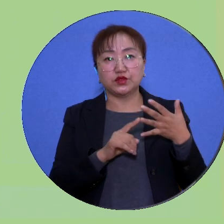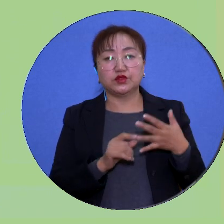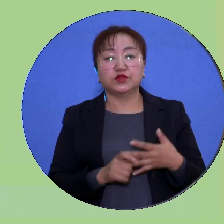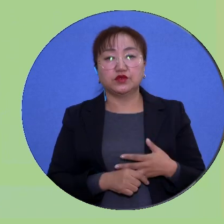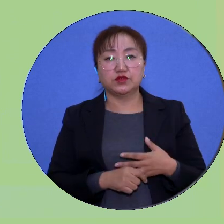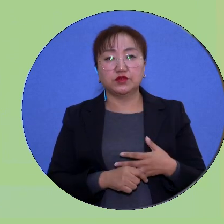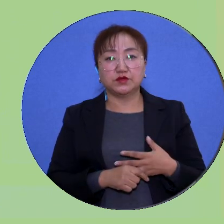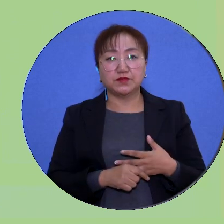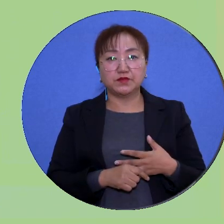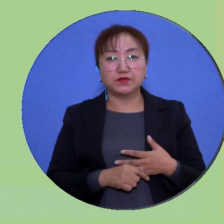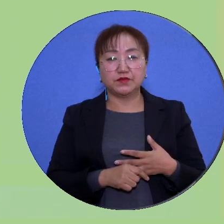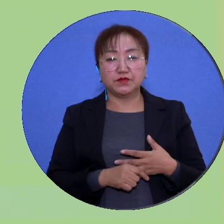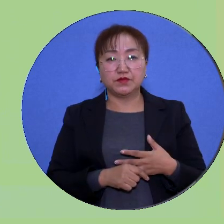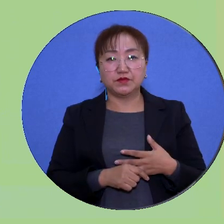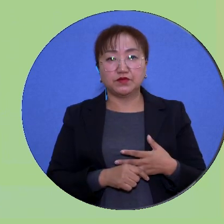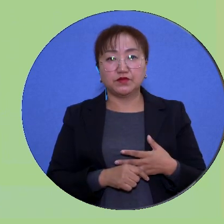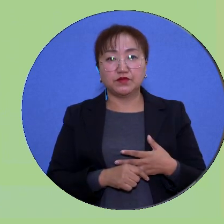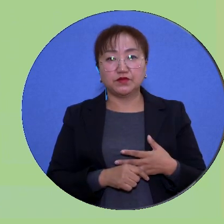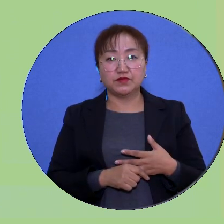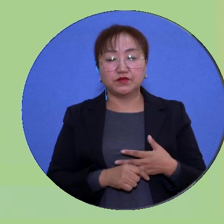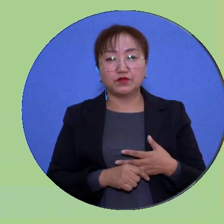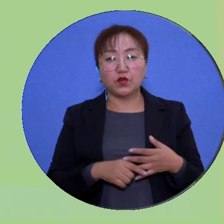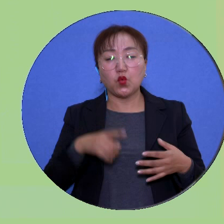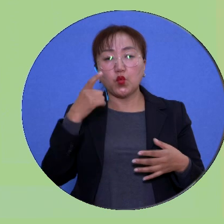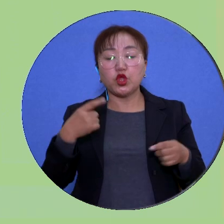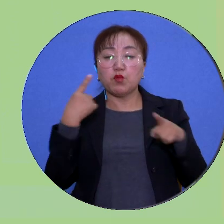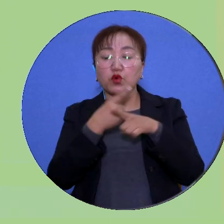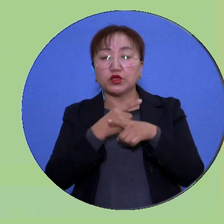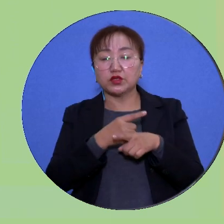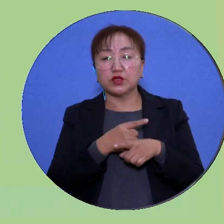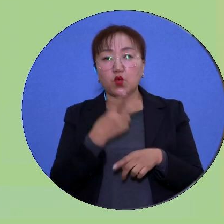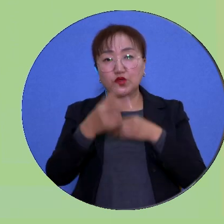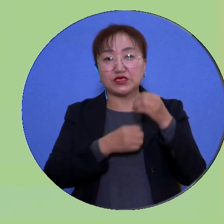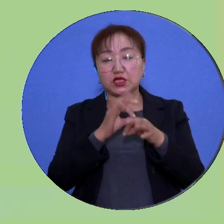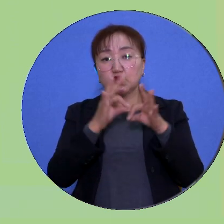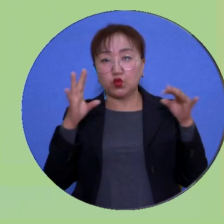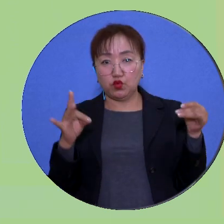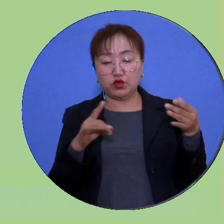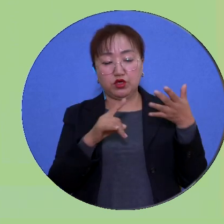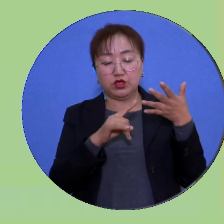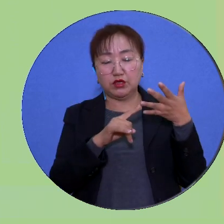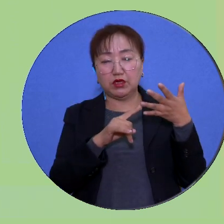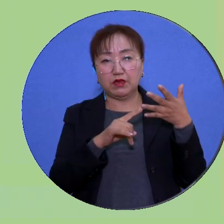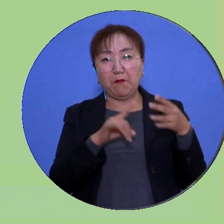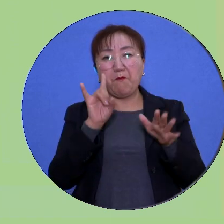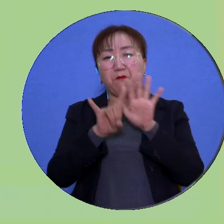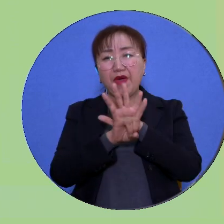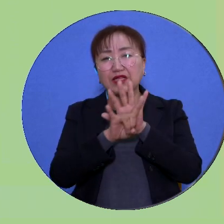འཛིུར རིནས ཁེད